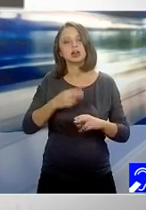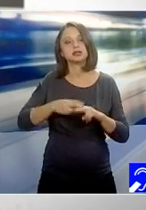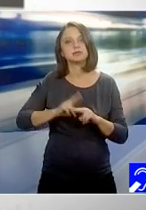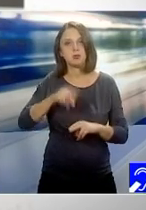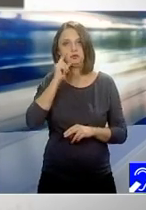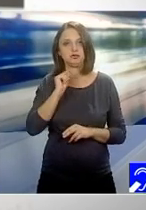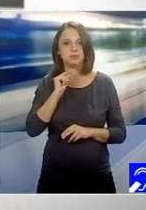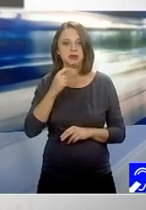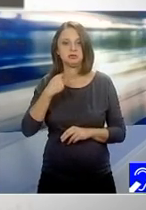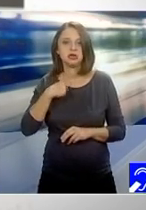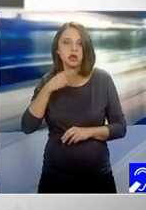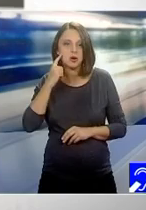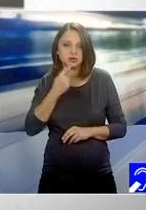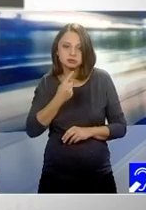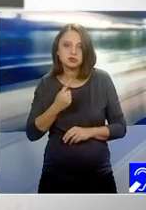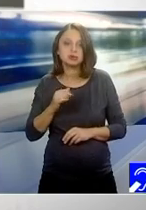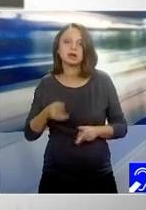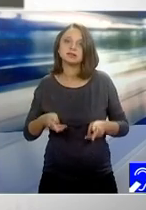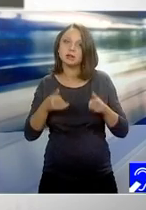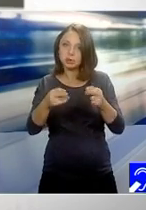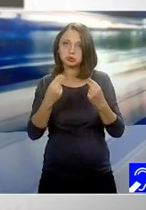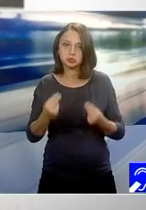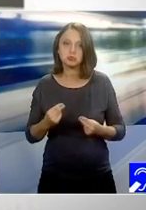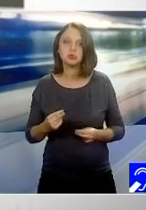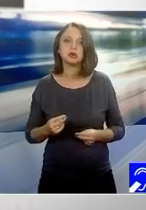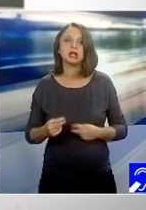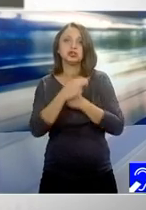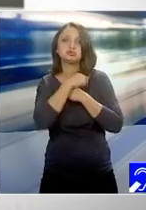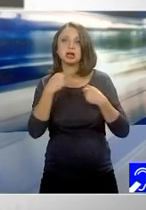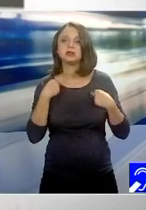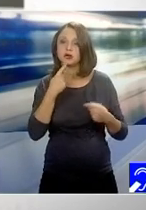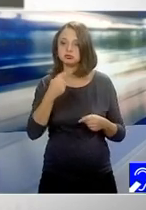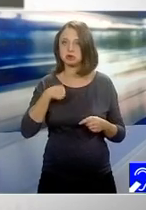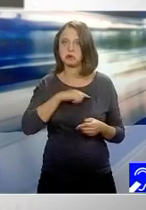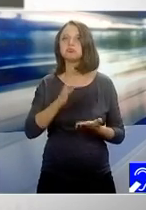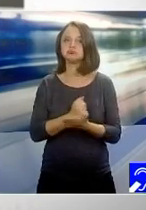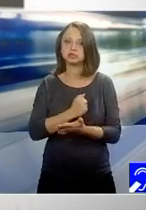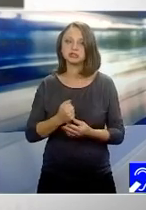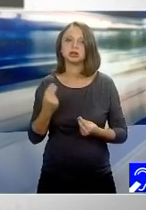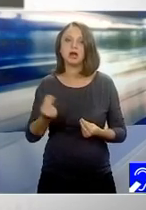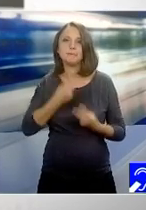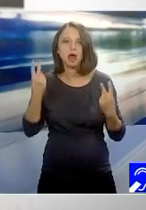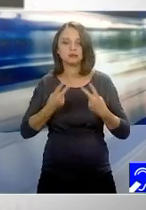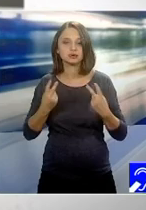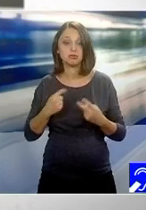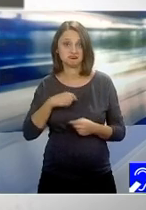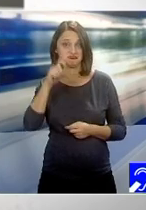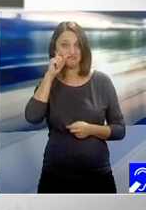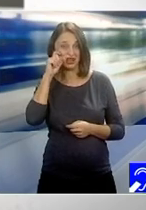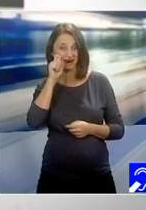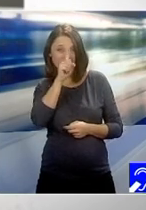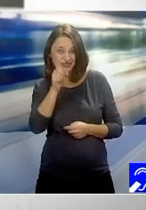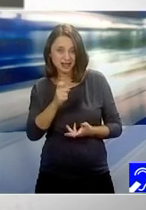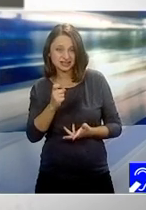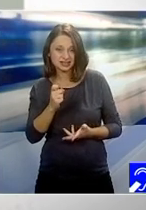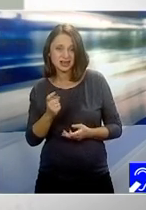că suntem pe un făgaș normal. Eu vă spun că și instanțele astăzi ne dau câștigă cauză mult mai repede și... Credeți că o să